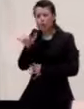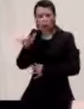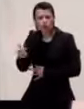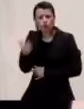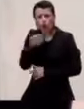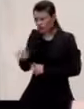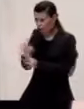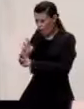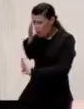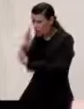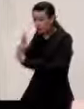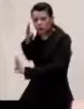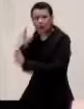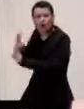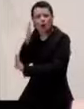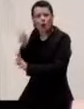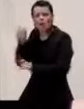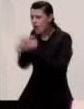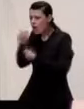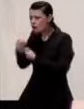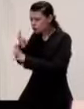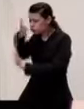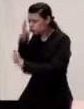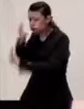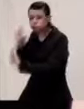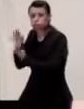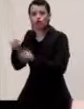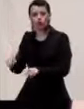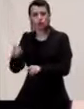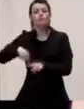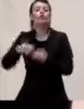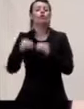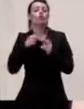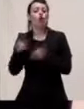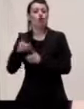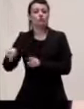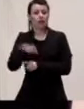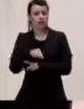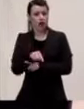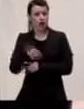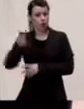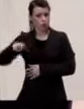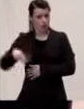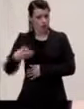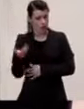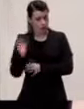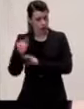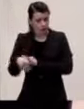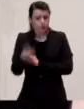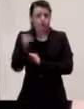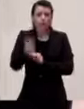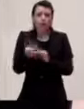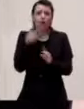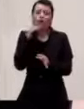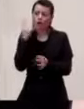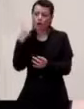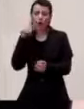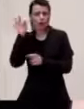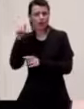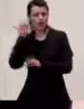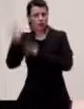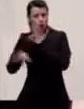giorni. Lo si è fatto negli ospedali, più di 2000, nelle case di cura e soltanto in un minima